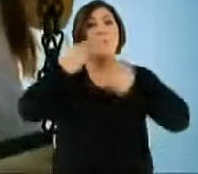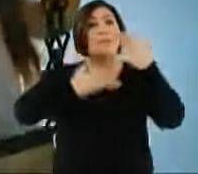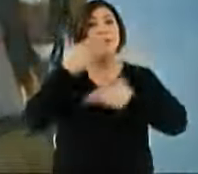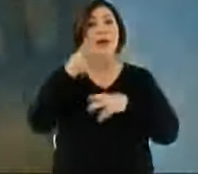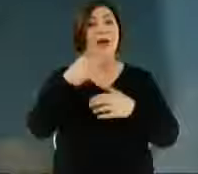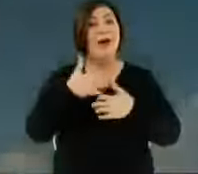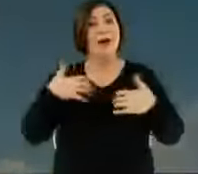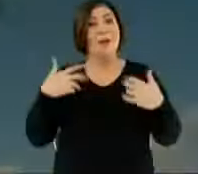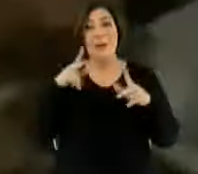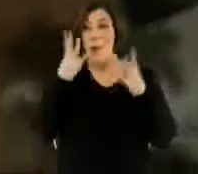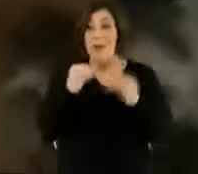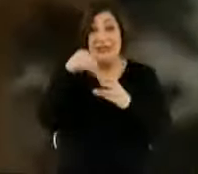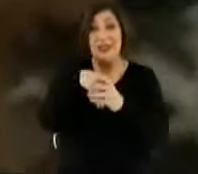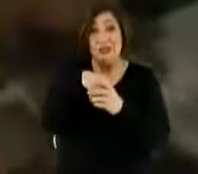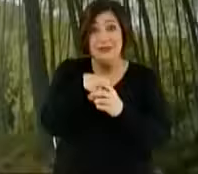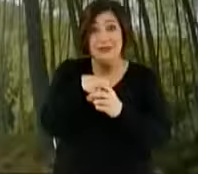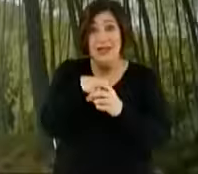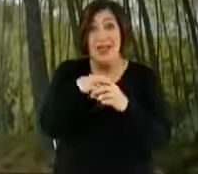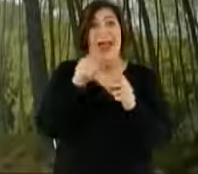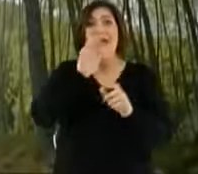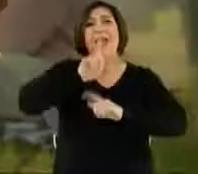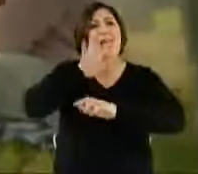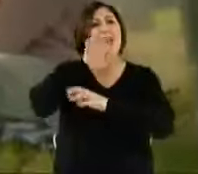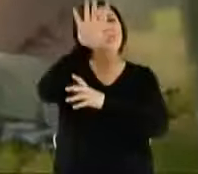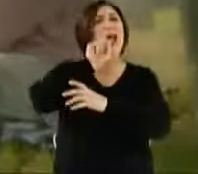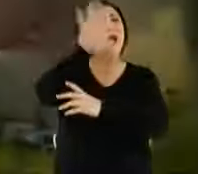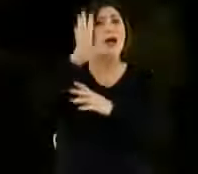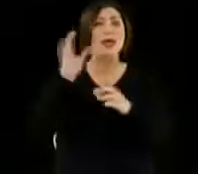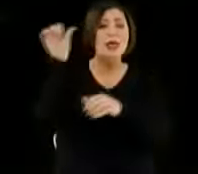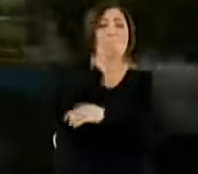Masallardaki kahramanlardan olman için ejderhayı yenmene gerek yok.